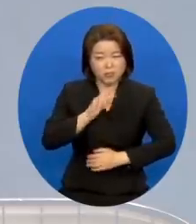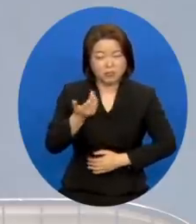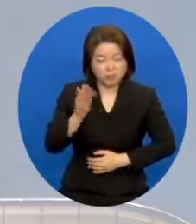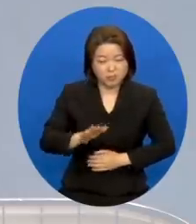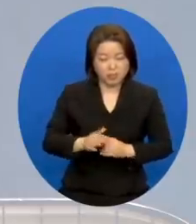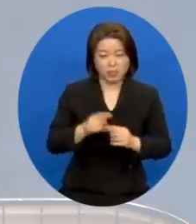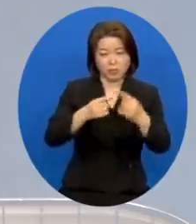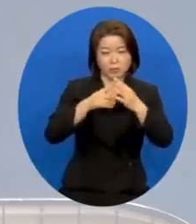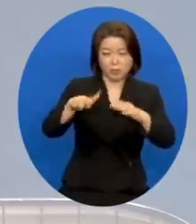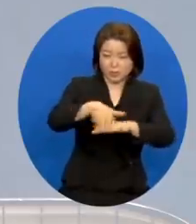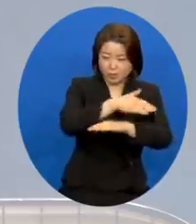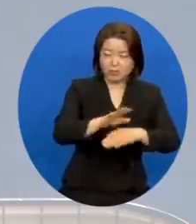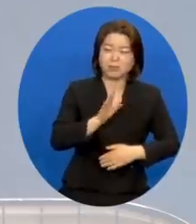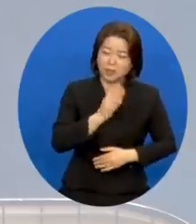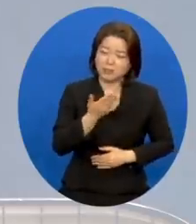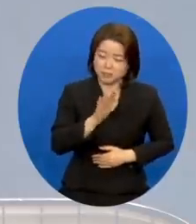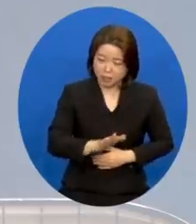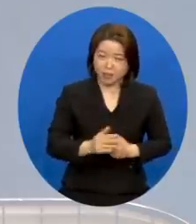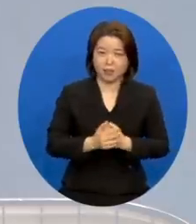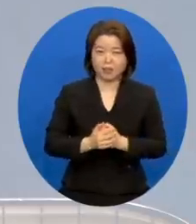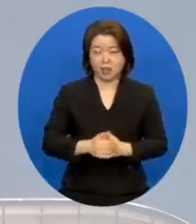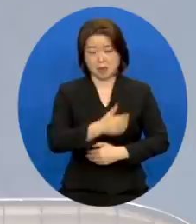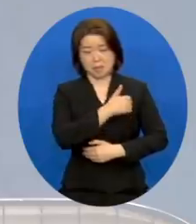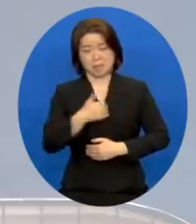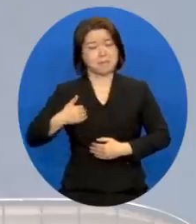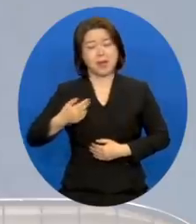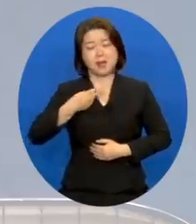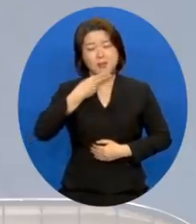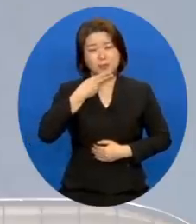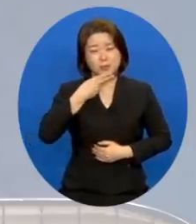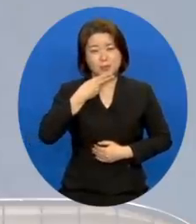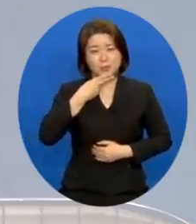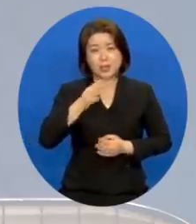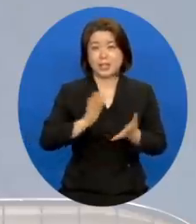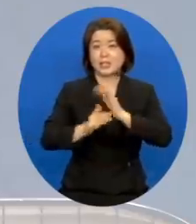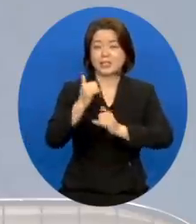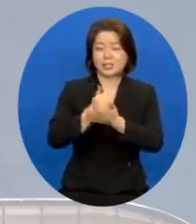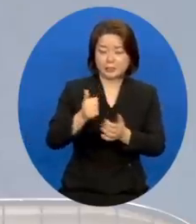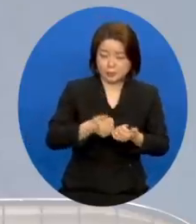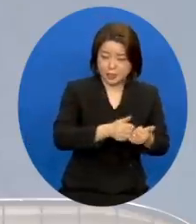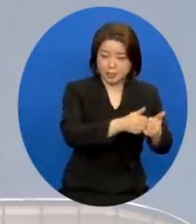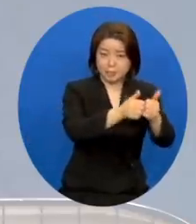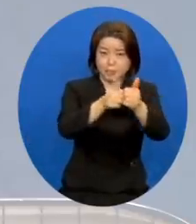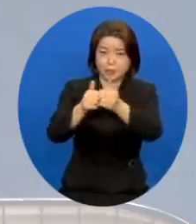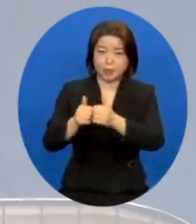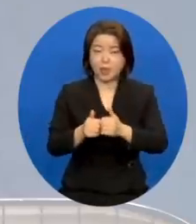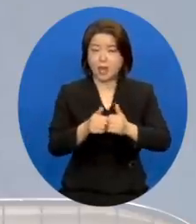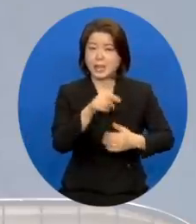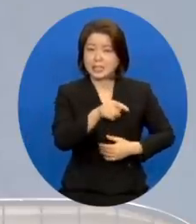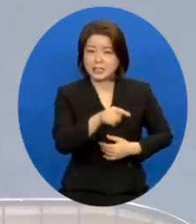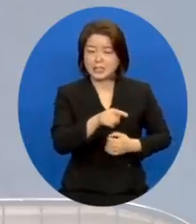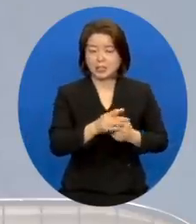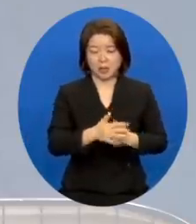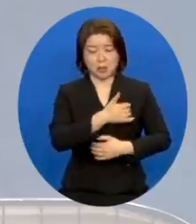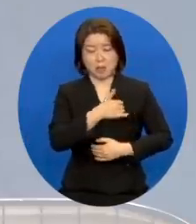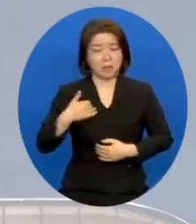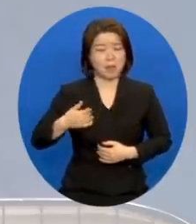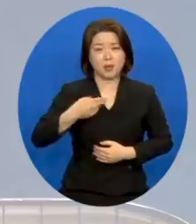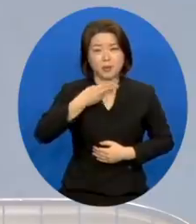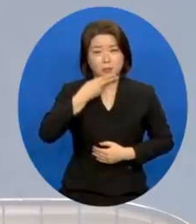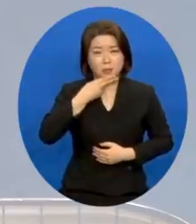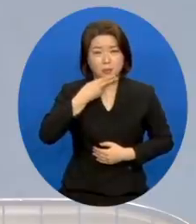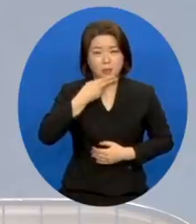다니기는 하는데 만족이 안 돼요 예수님과 함께 동행 하는 것으로 만족이 안